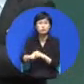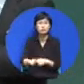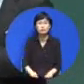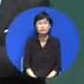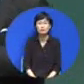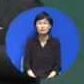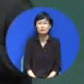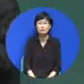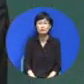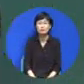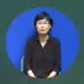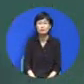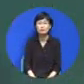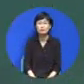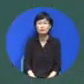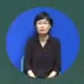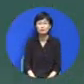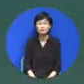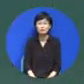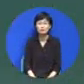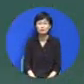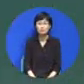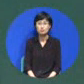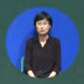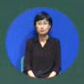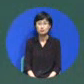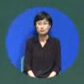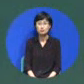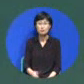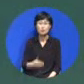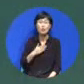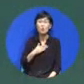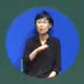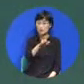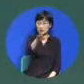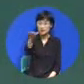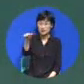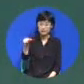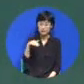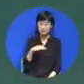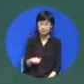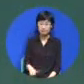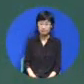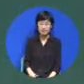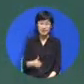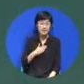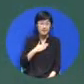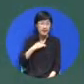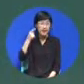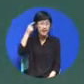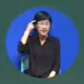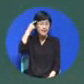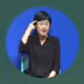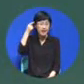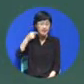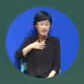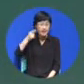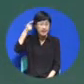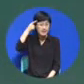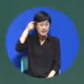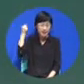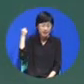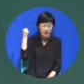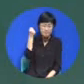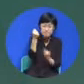mean? 우리는 자꾸만 우리의 기준대로 생각합니다. We